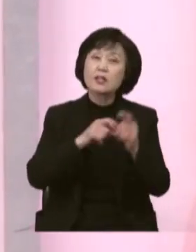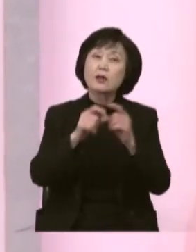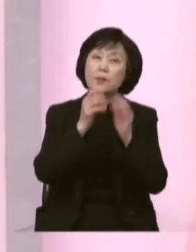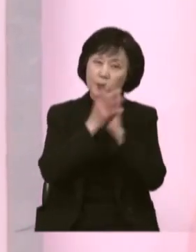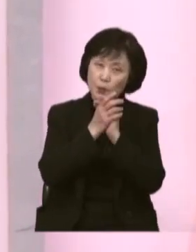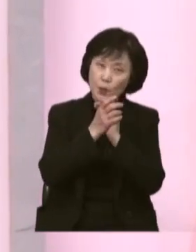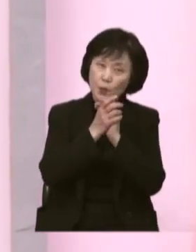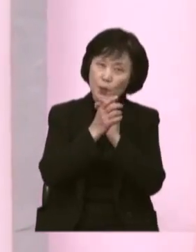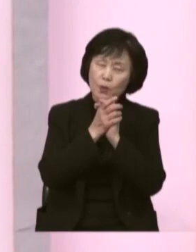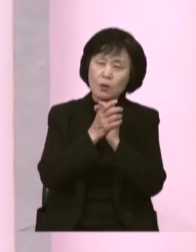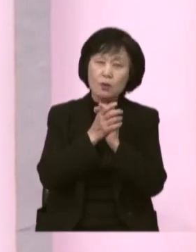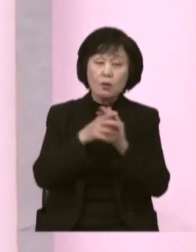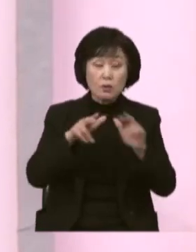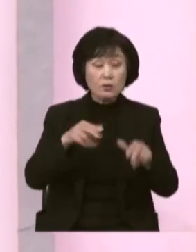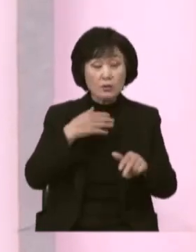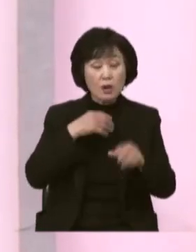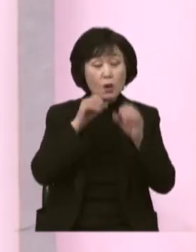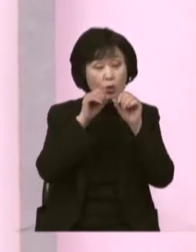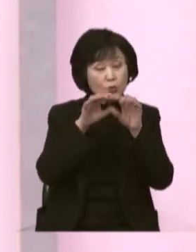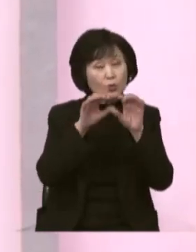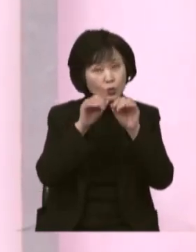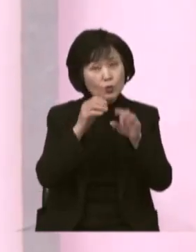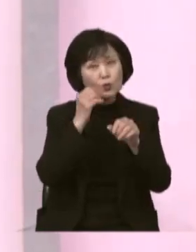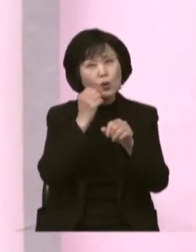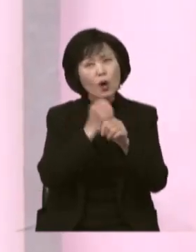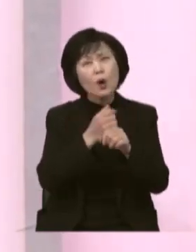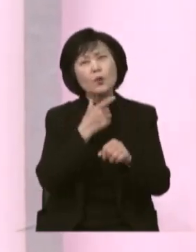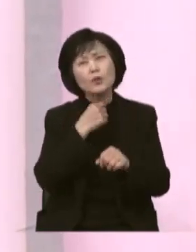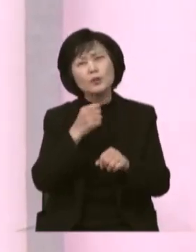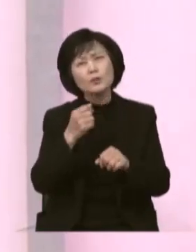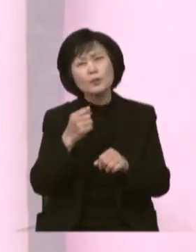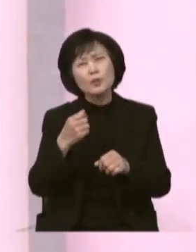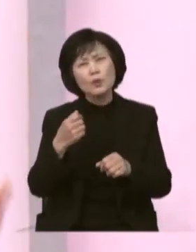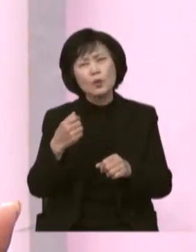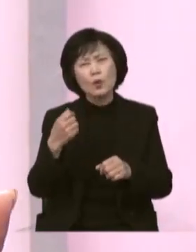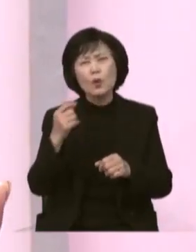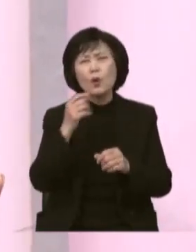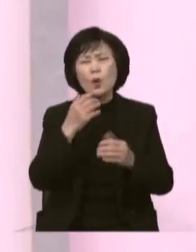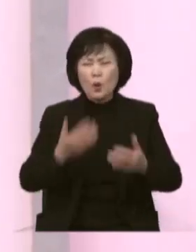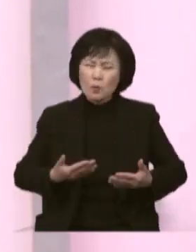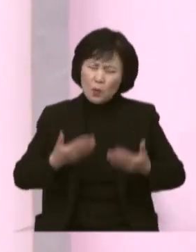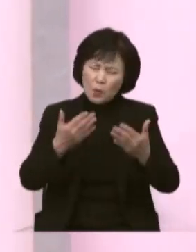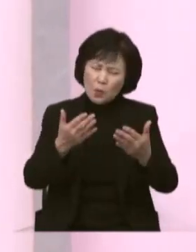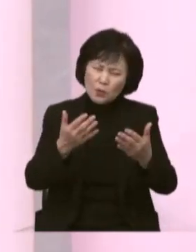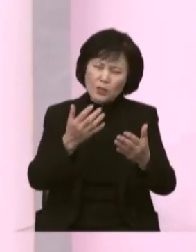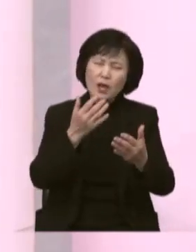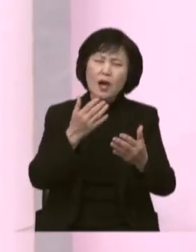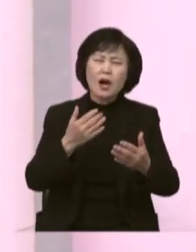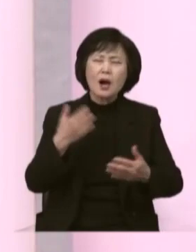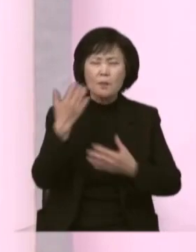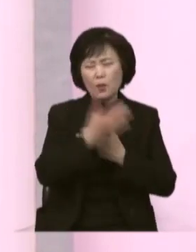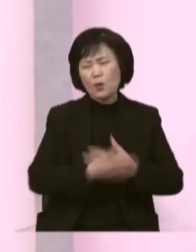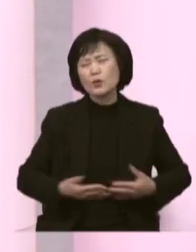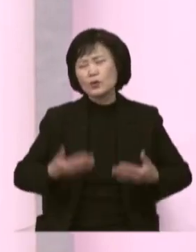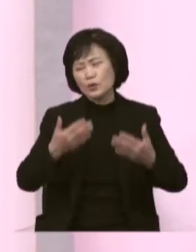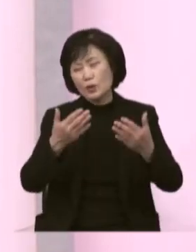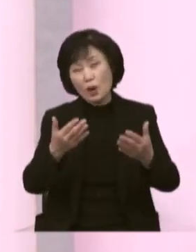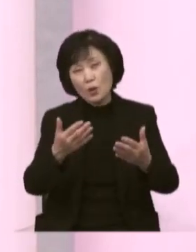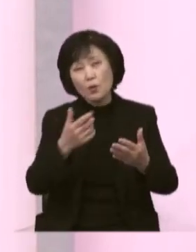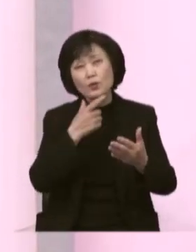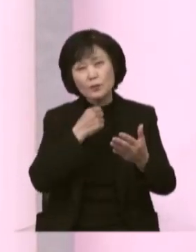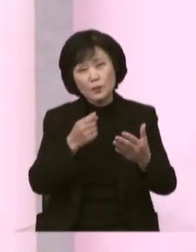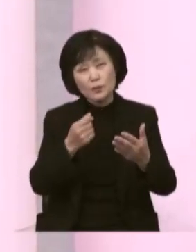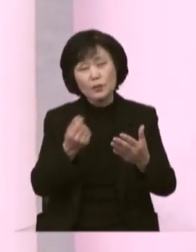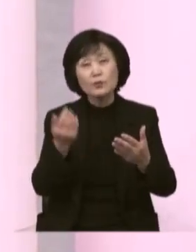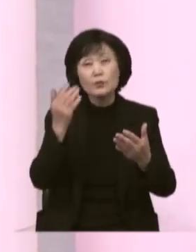기도해. 이제 내가 선교도 하고 싶고 더 봉사도 하고 싶고 내가 헌신하고 싶은데